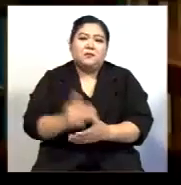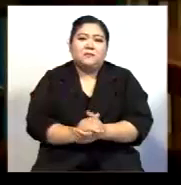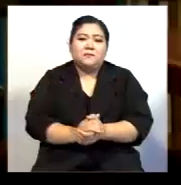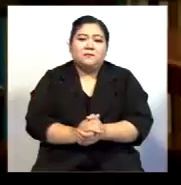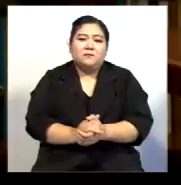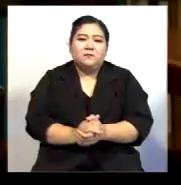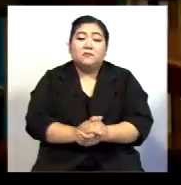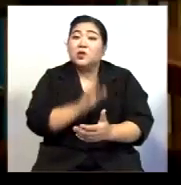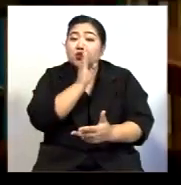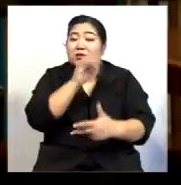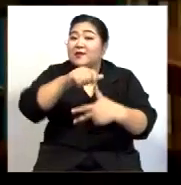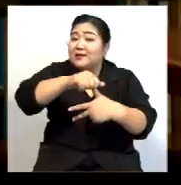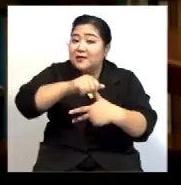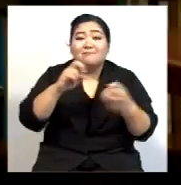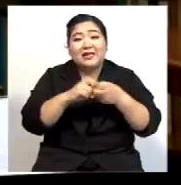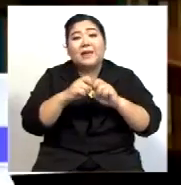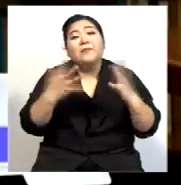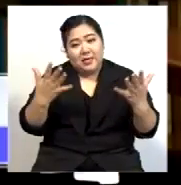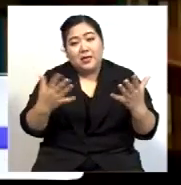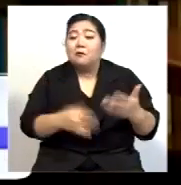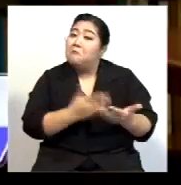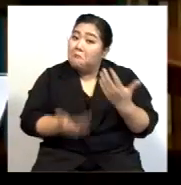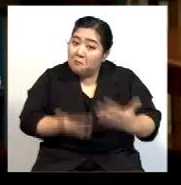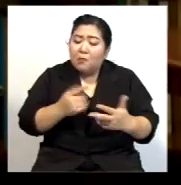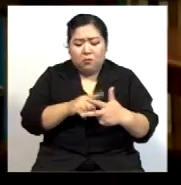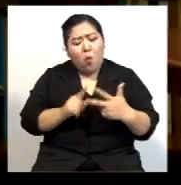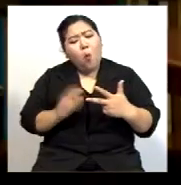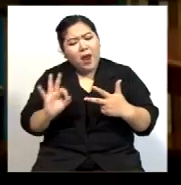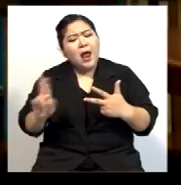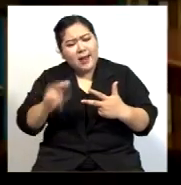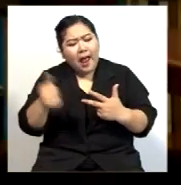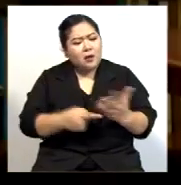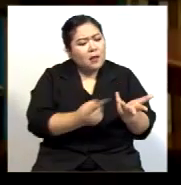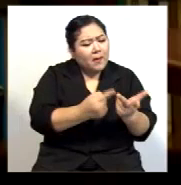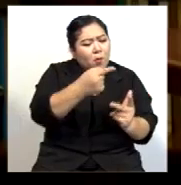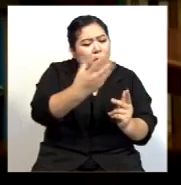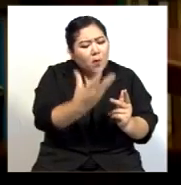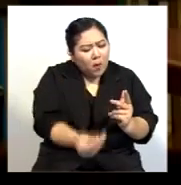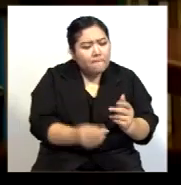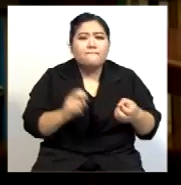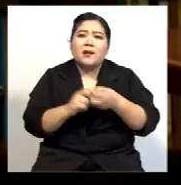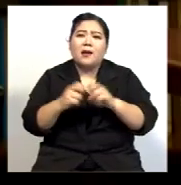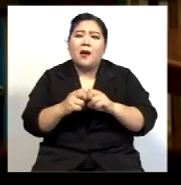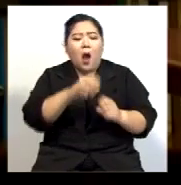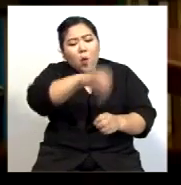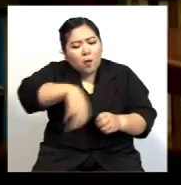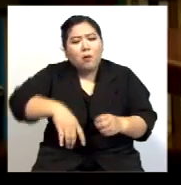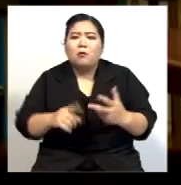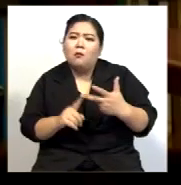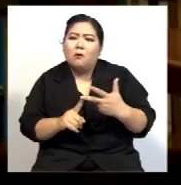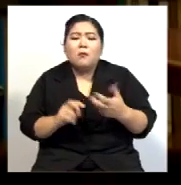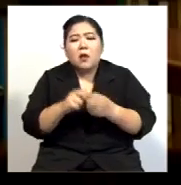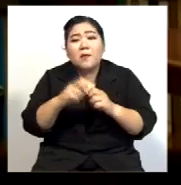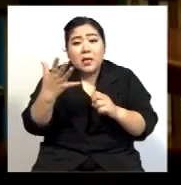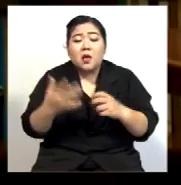่ถ้าวินิจฉัยว่าตกทั้งฉบับก็ไม่เป็นปัญหาถ้าวินิจฉัยว่าใช้ได้นะครับโดยหักเสียงที่เป็นปัญหา 2-3 เสียงออกก็ไม่เป็นปัญห